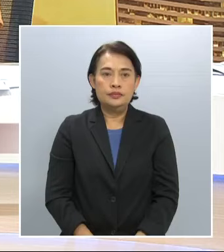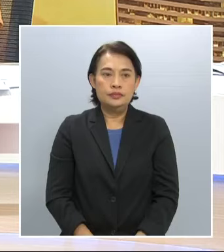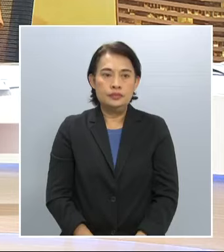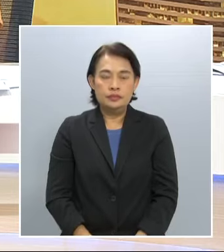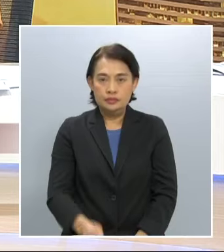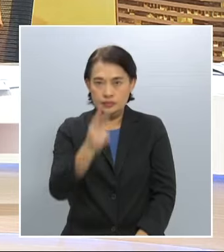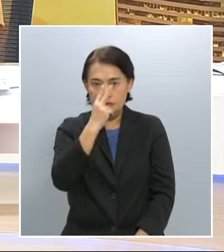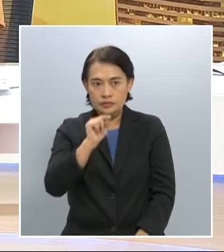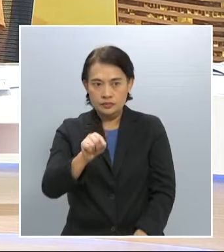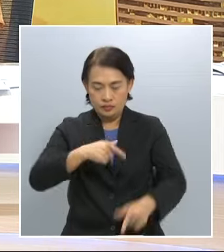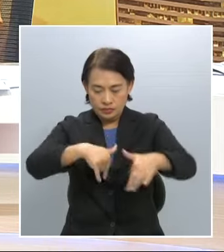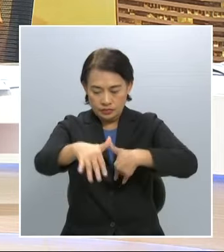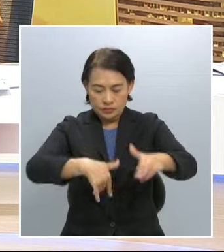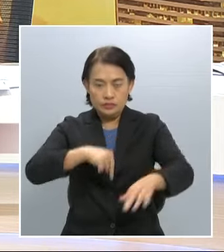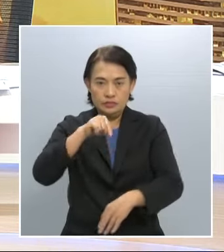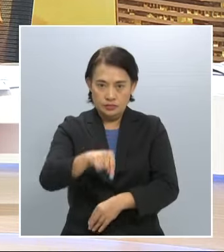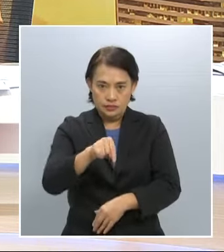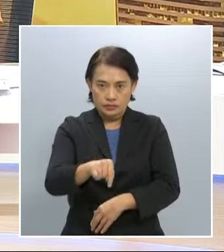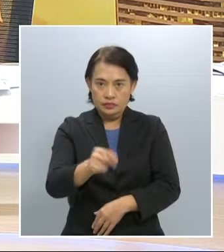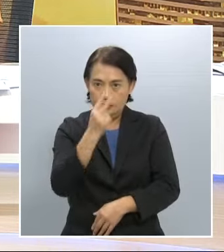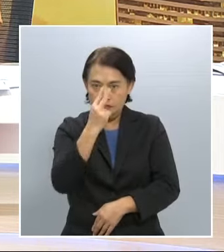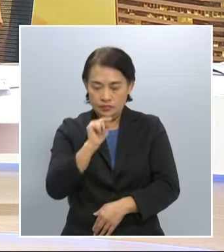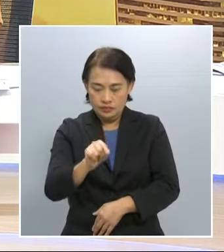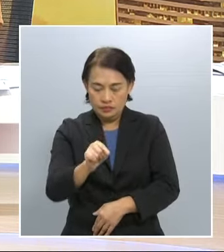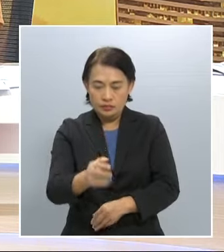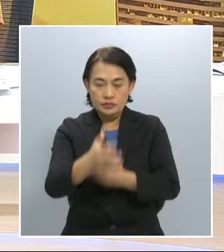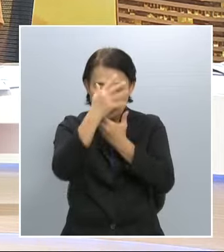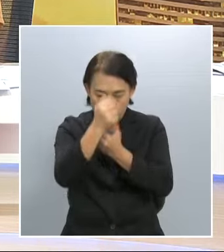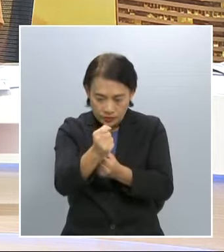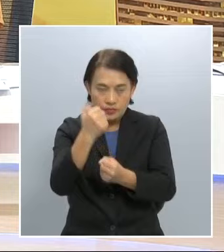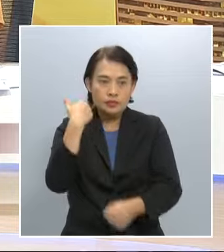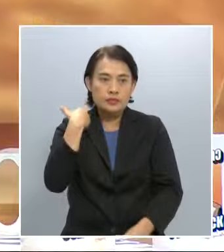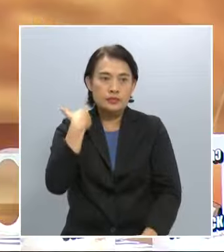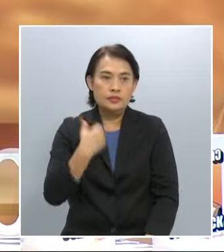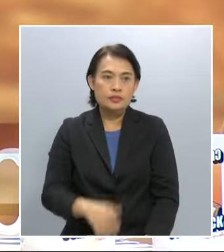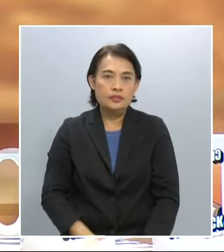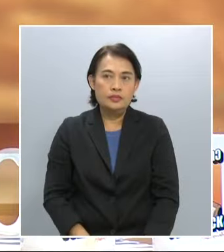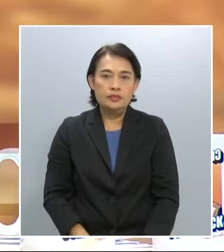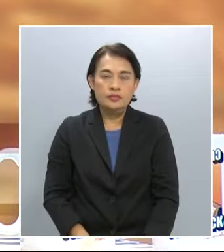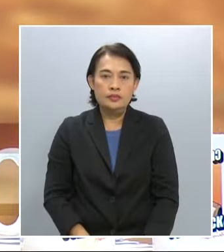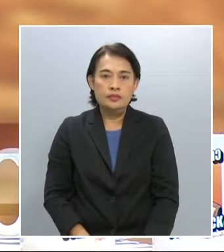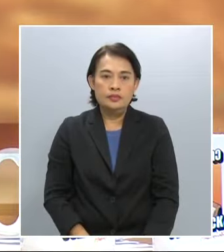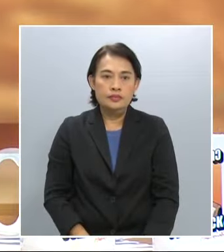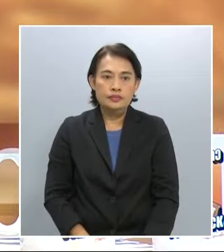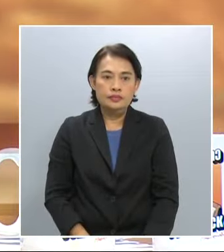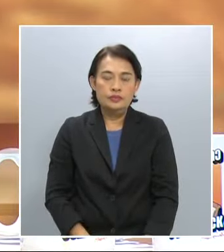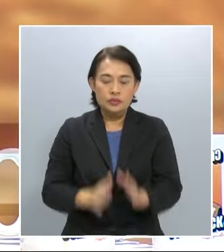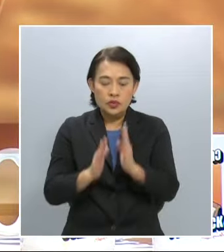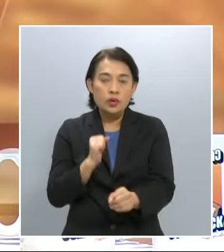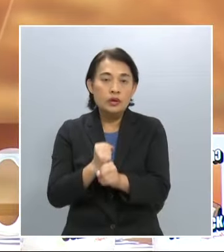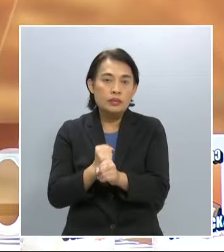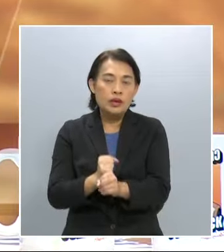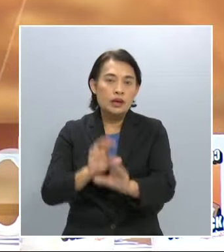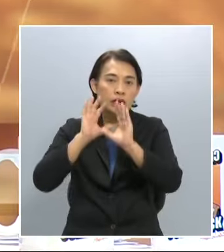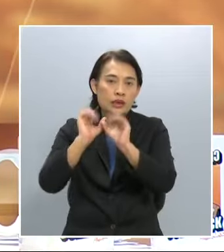เป็นเรื่องของชาวบ้านแต่มันก็น่าสนใจเจ้าหน้าที่จับกุมนายวุฒิรักษ์อ